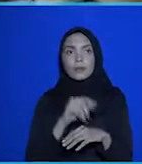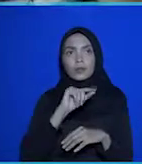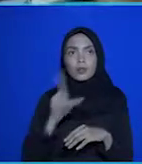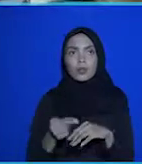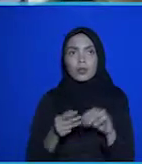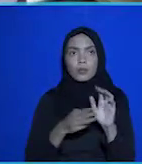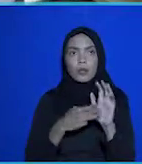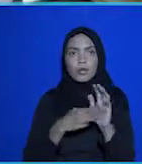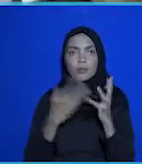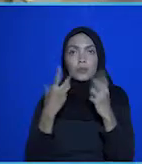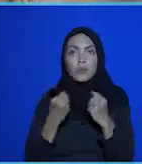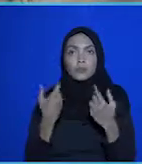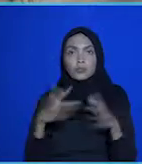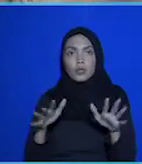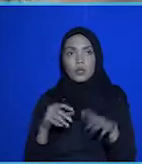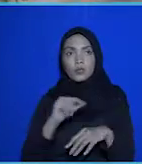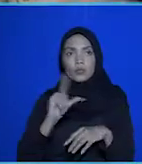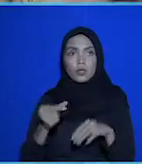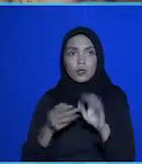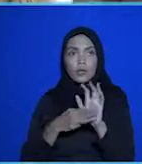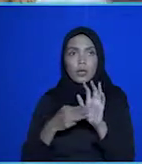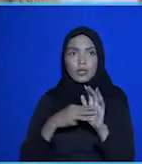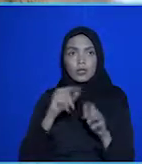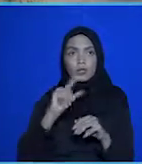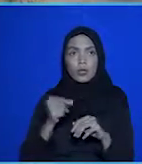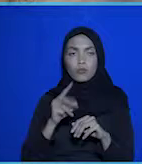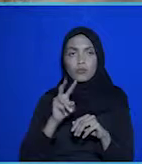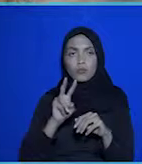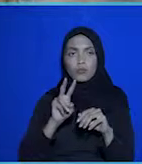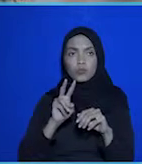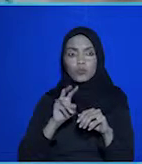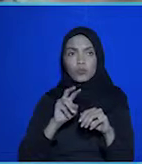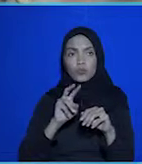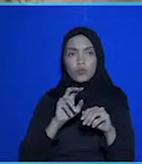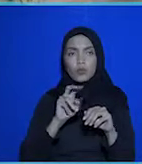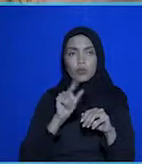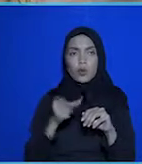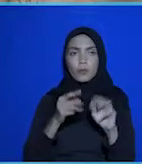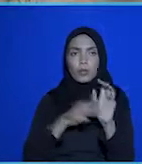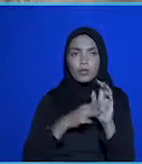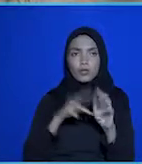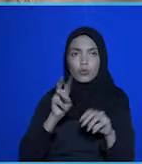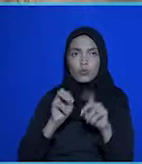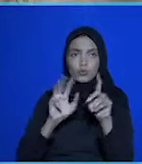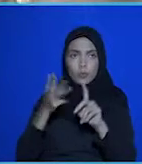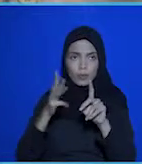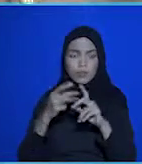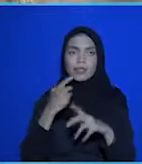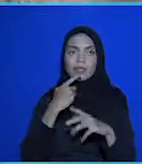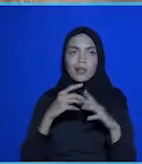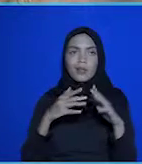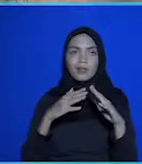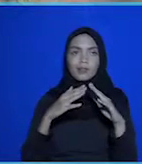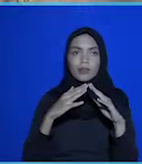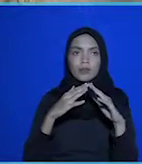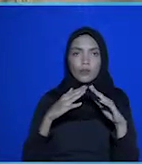di Maret kita harapkan sudah selesai. Maret 2019 untuk pemulihan sarana-prasarana